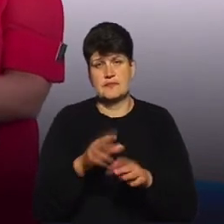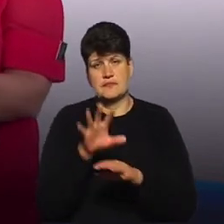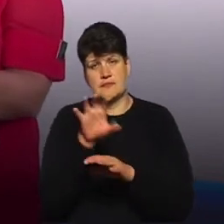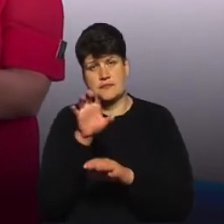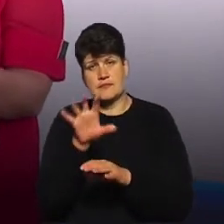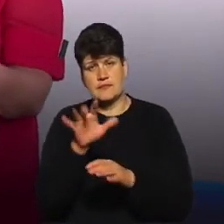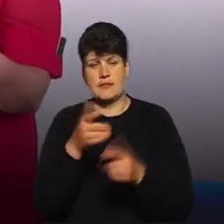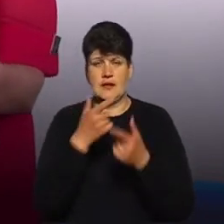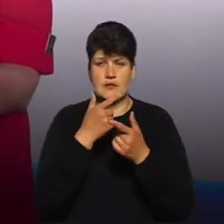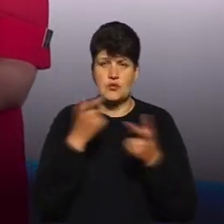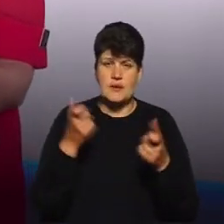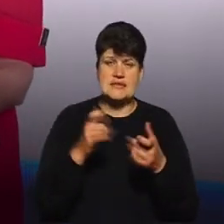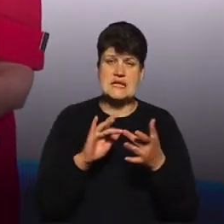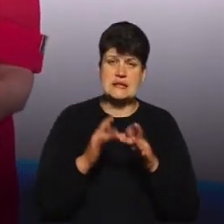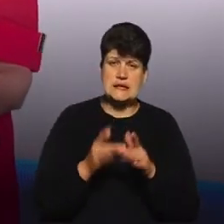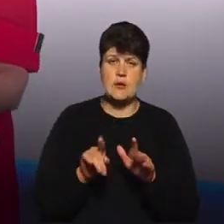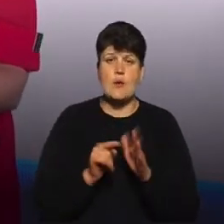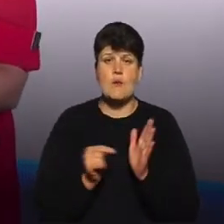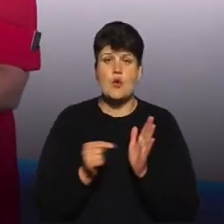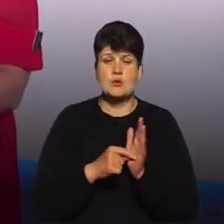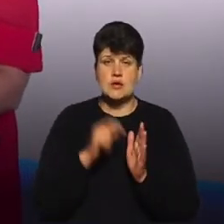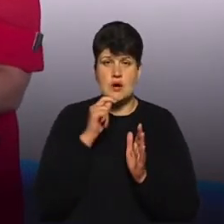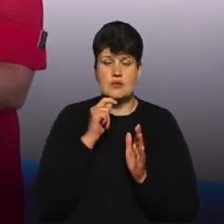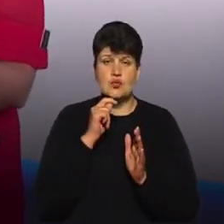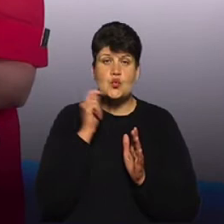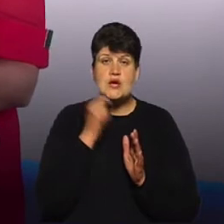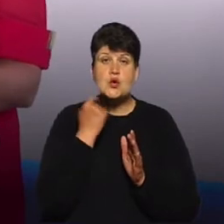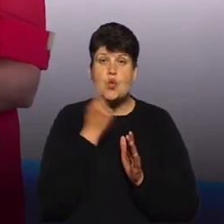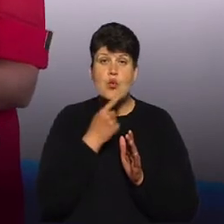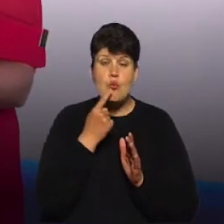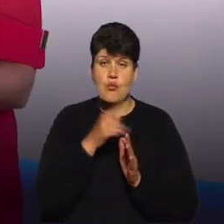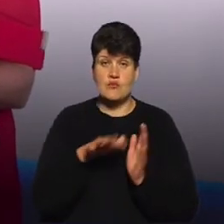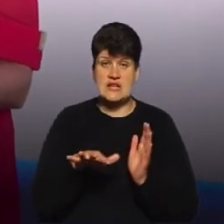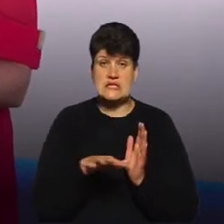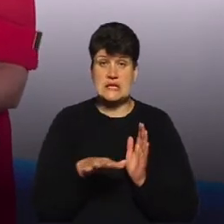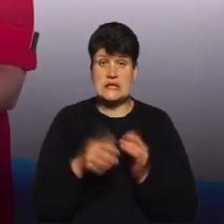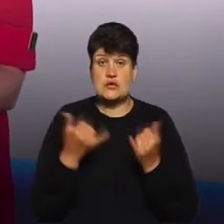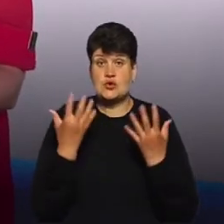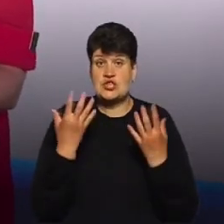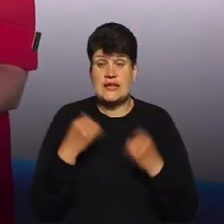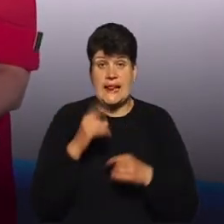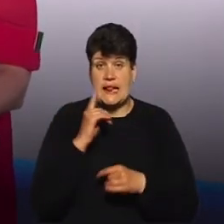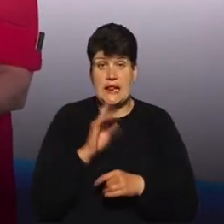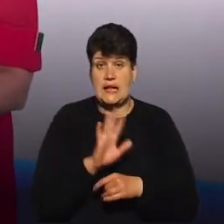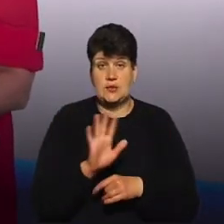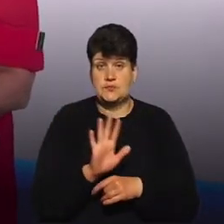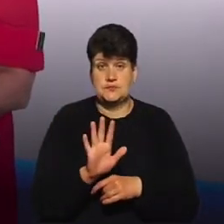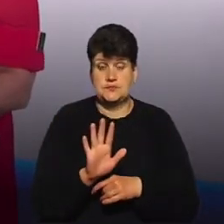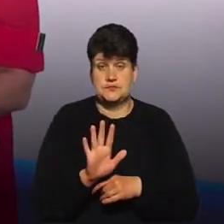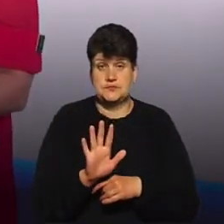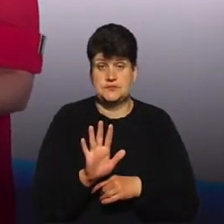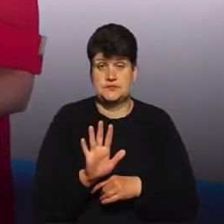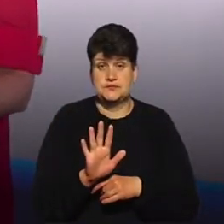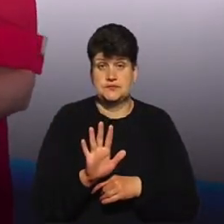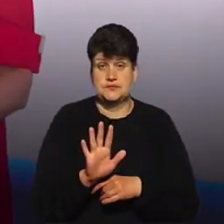рівно попадають в україномовне середовище, яке на сьогоднішній день не комфортно туристу. Це зрозуміло. І в